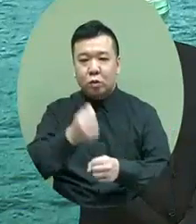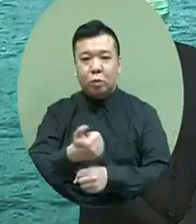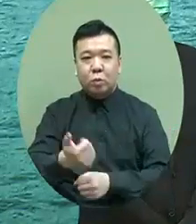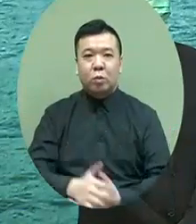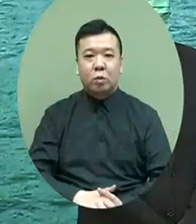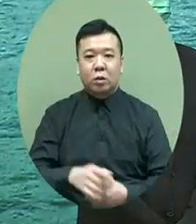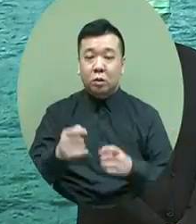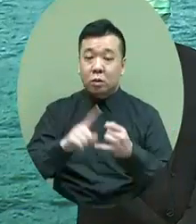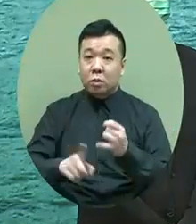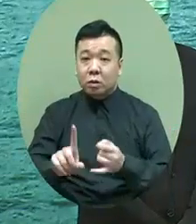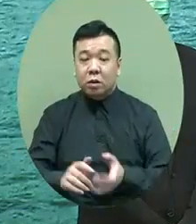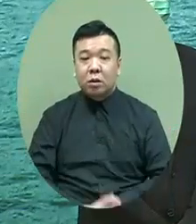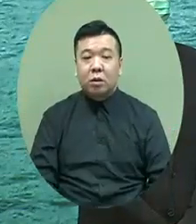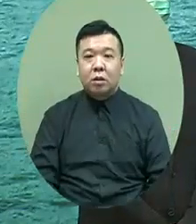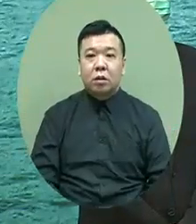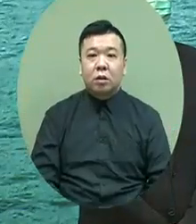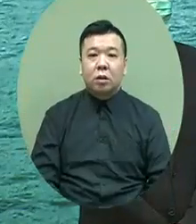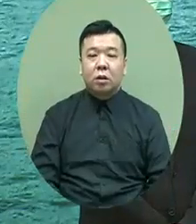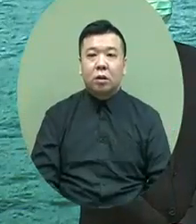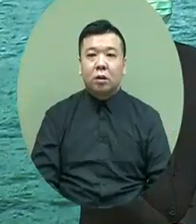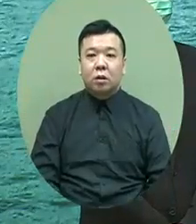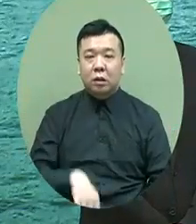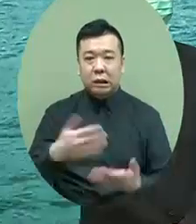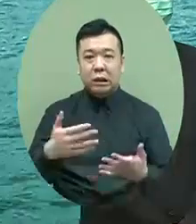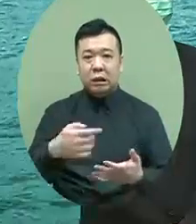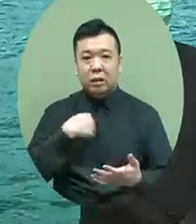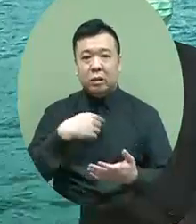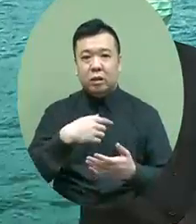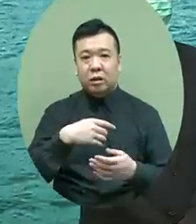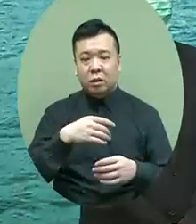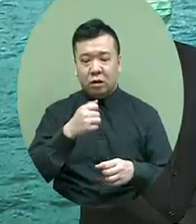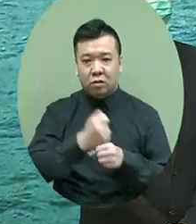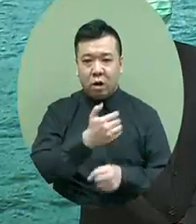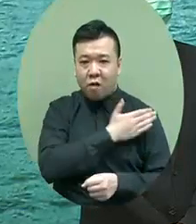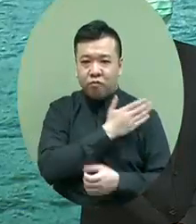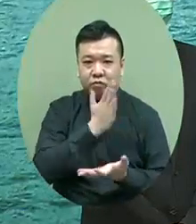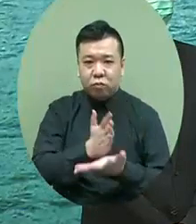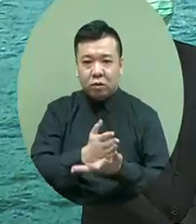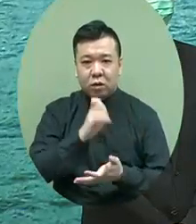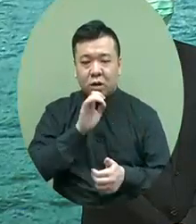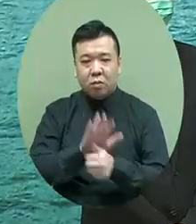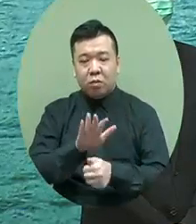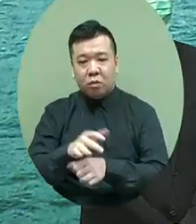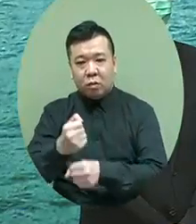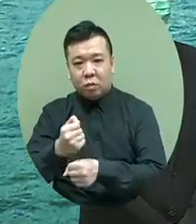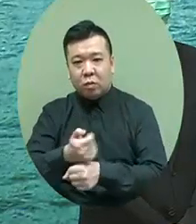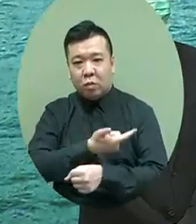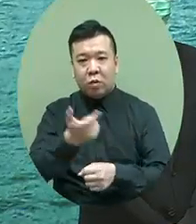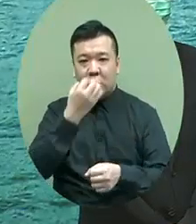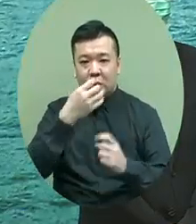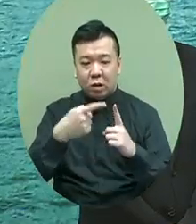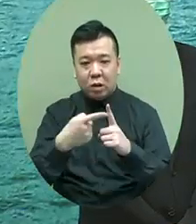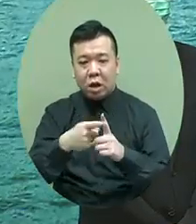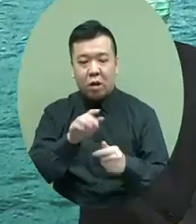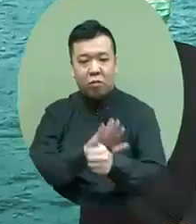民去做一個公論啦。呢個就仲有一條問題係。我諗我哋而家係喺一個唔同嘅崗位上面咧，繼續為打工仔，繼